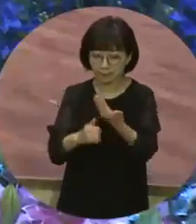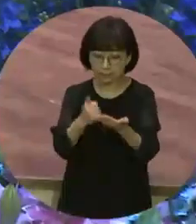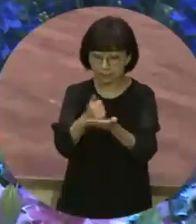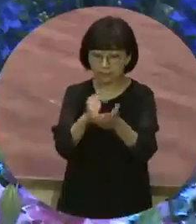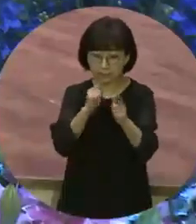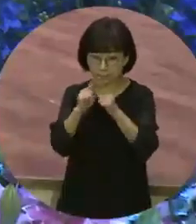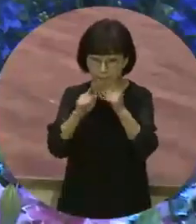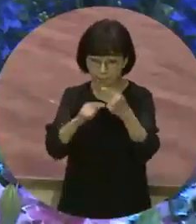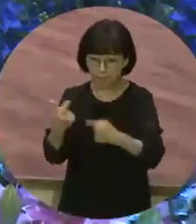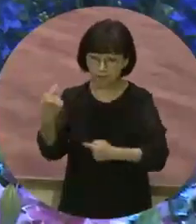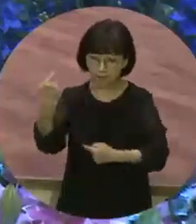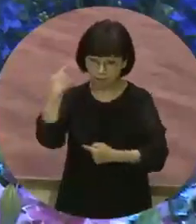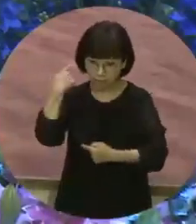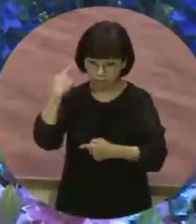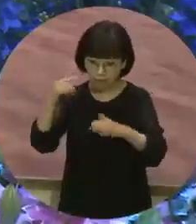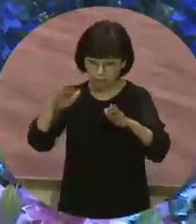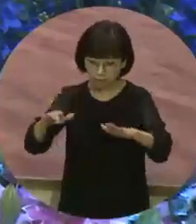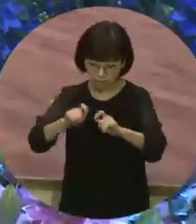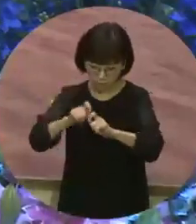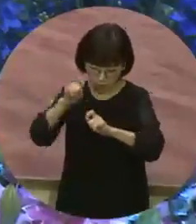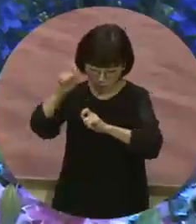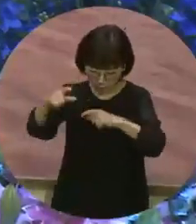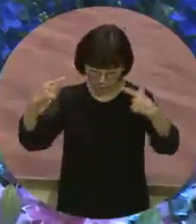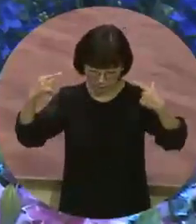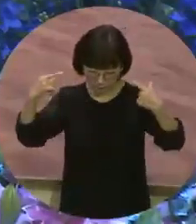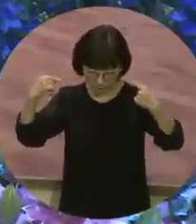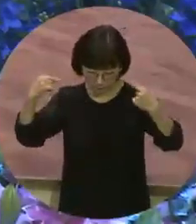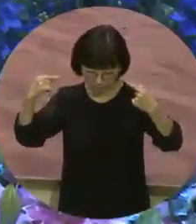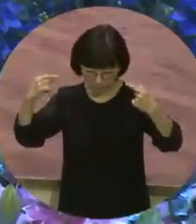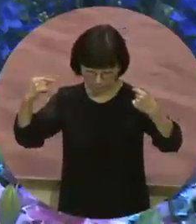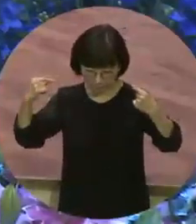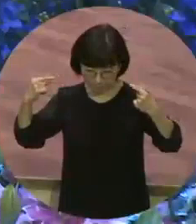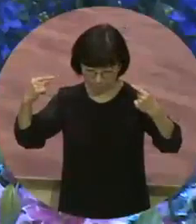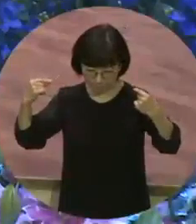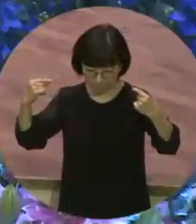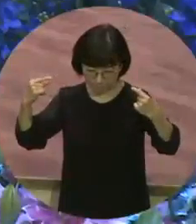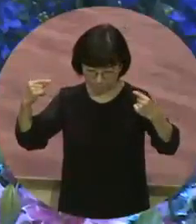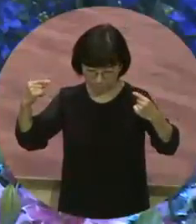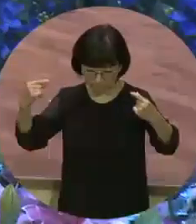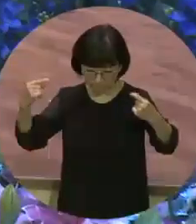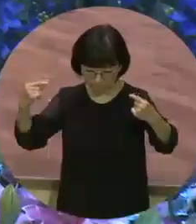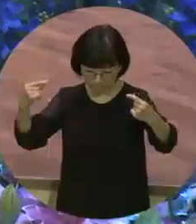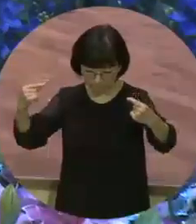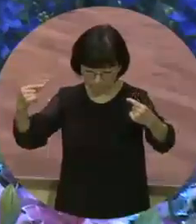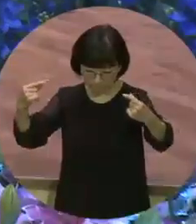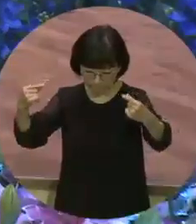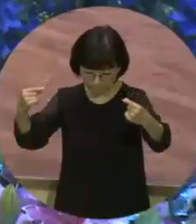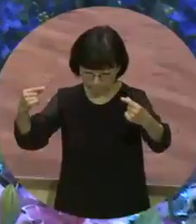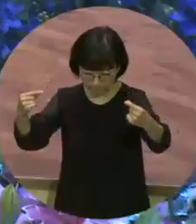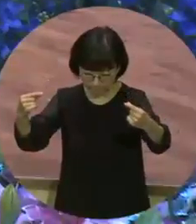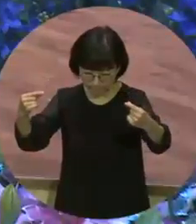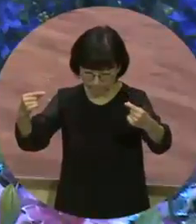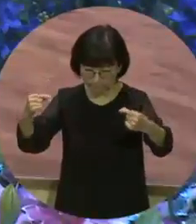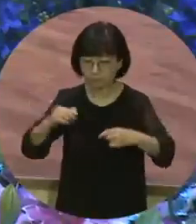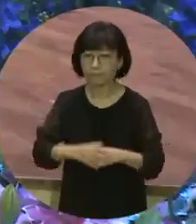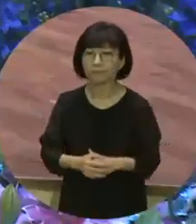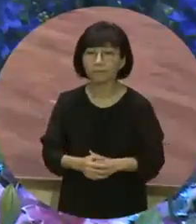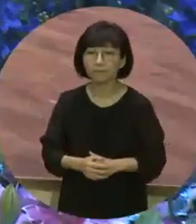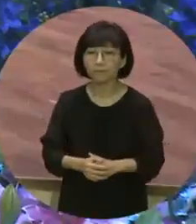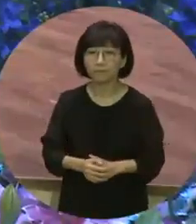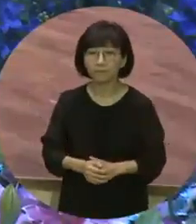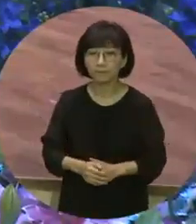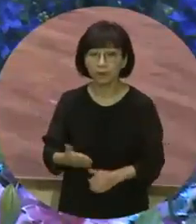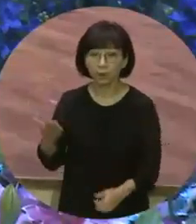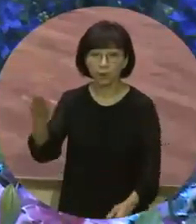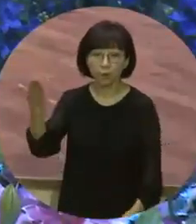오늘이나 영원토록 동일하세요. 변함이 없어요. 과거에 일어났던 단순한 역사적 사건에 머무는